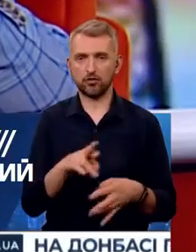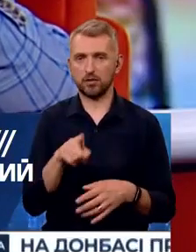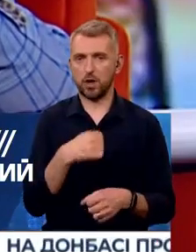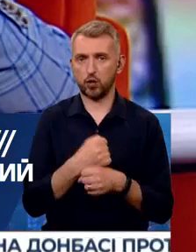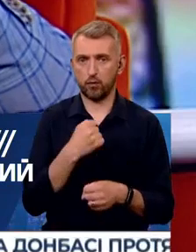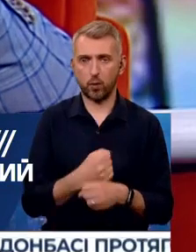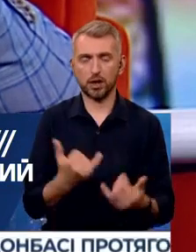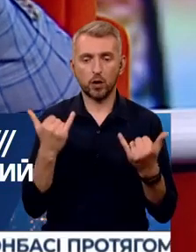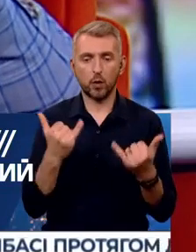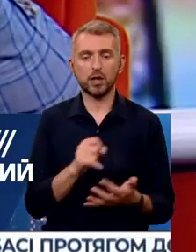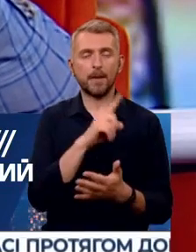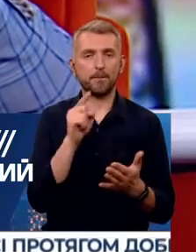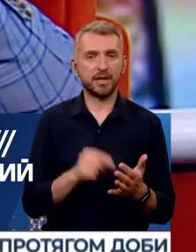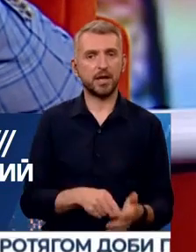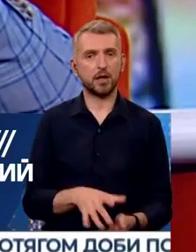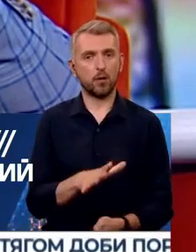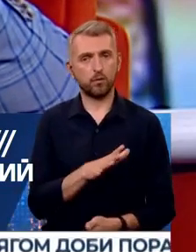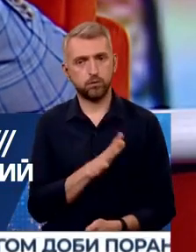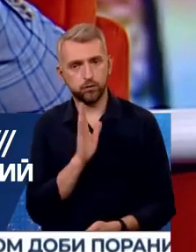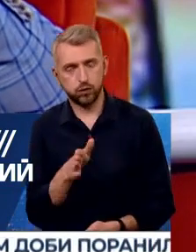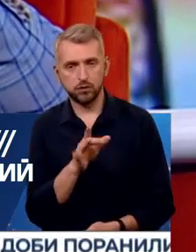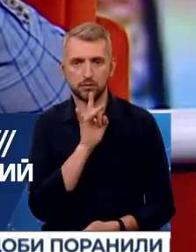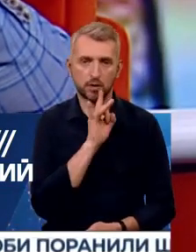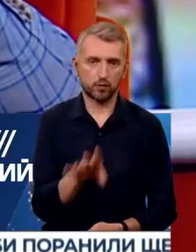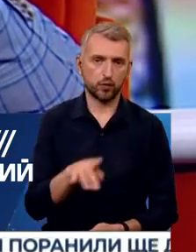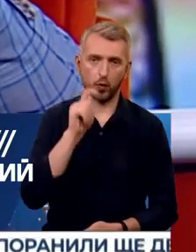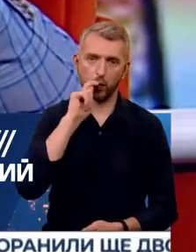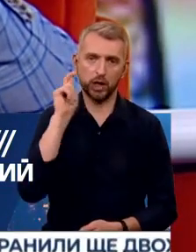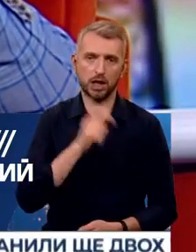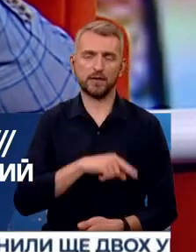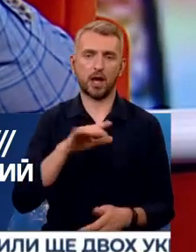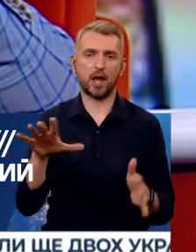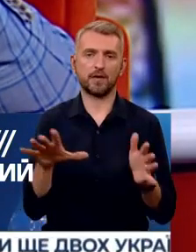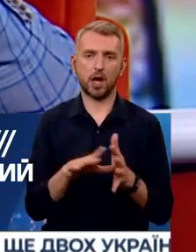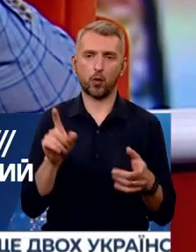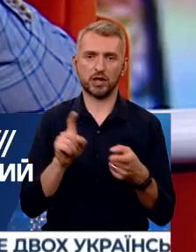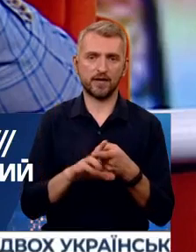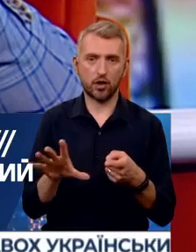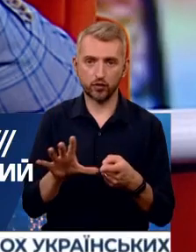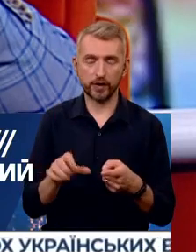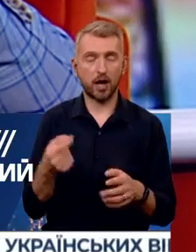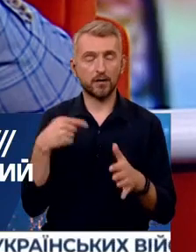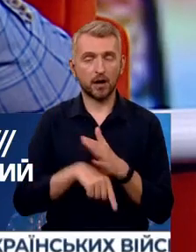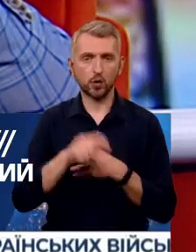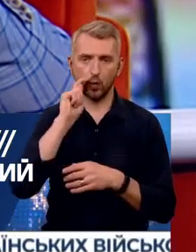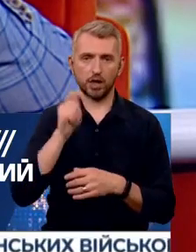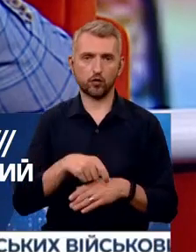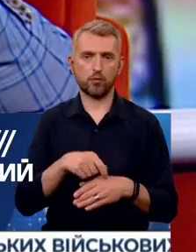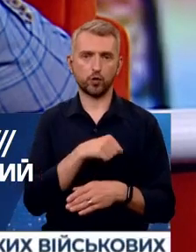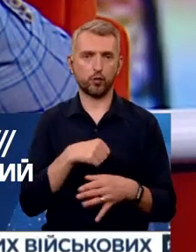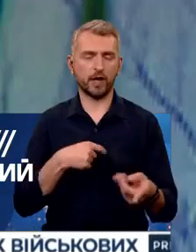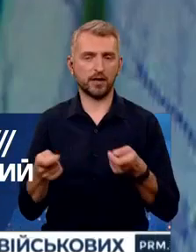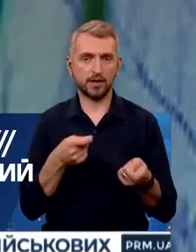роботи. Сьогодні питання бути чи не бути українській енергонезалежності, а значить українському